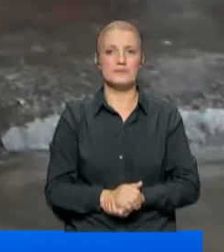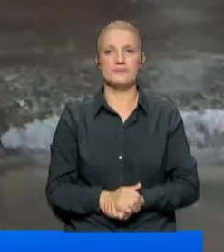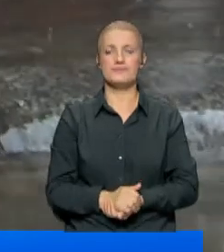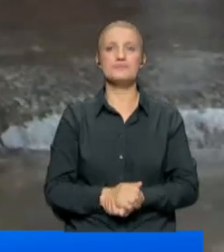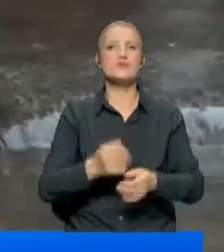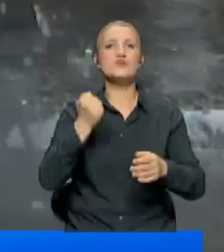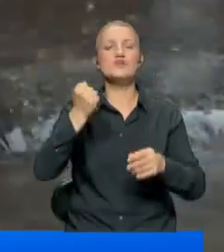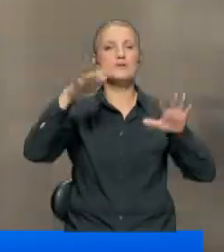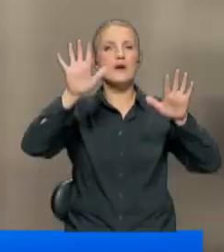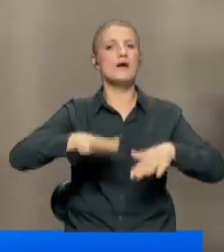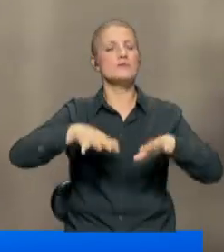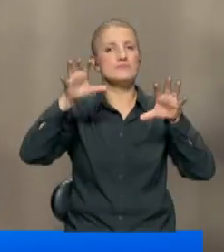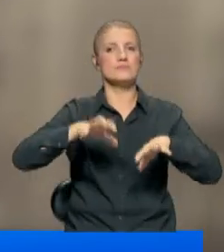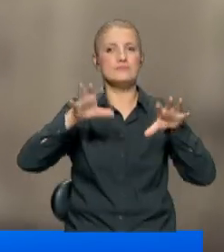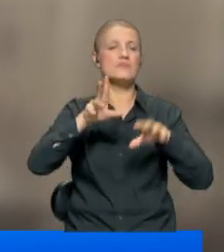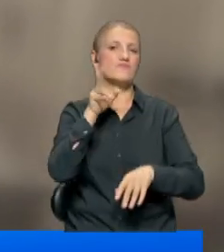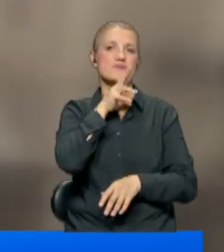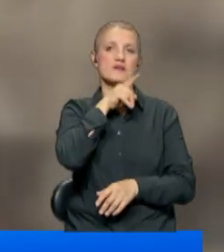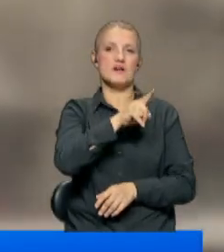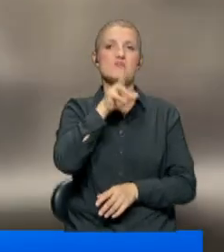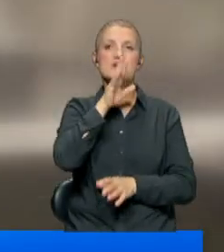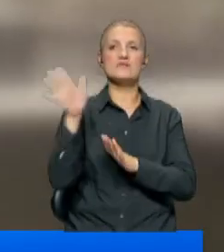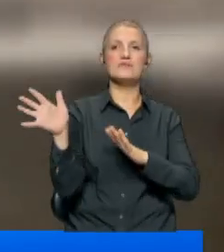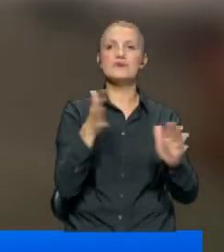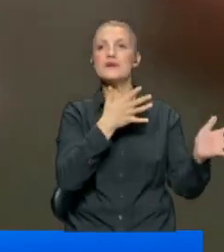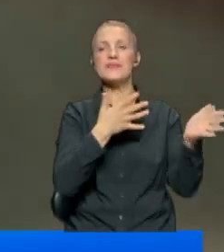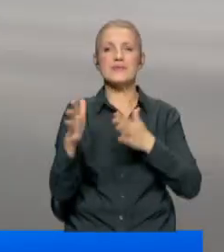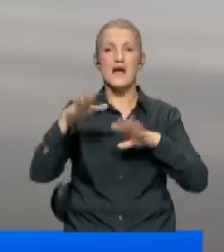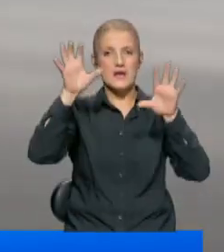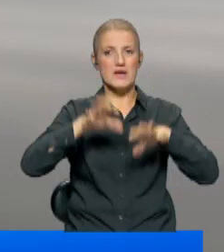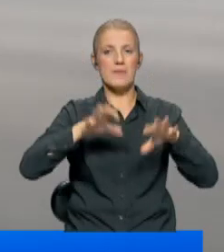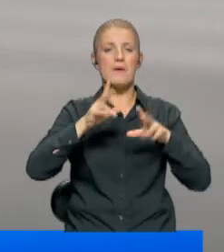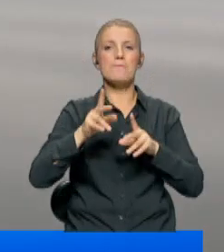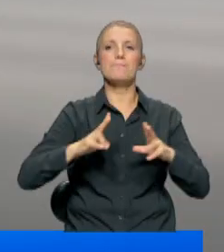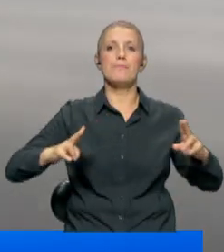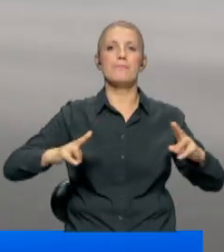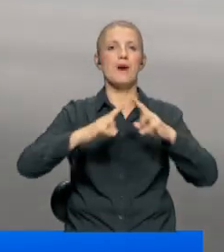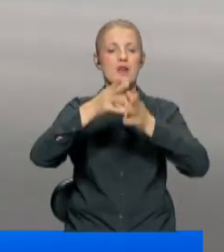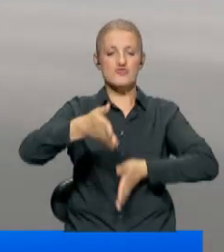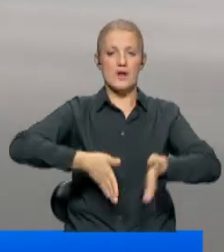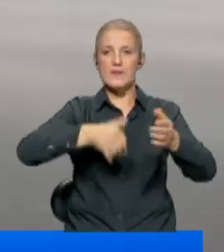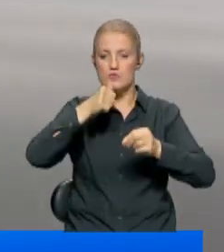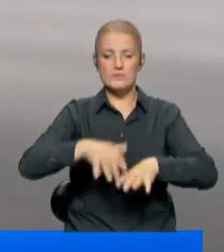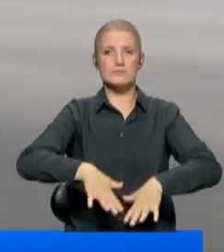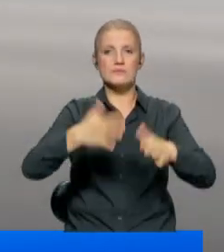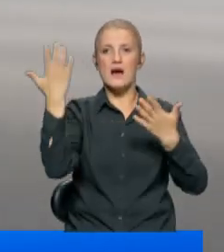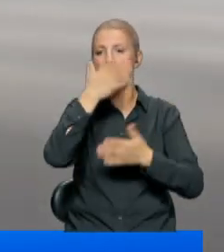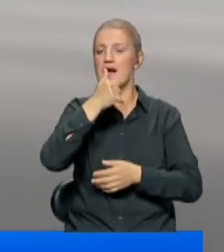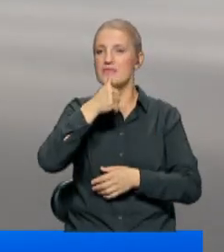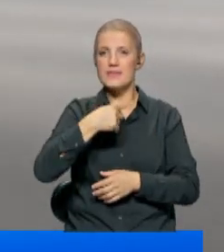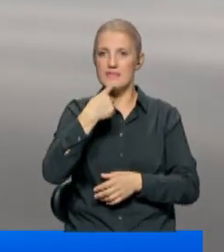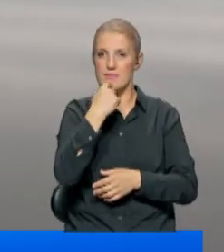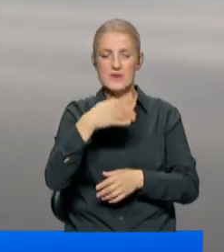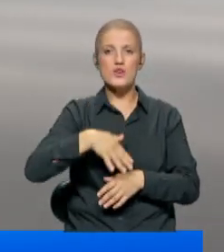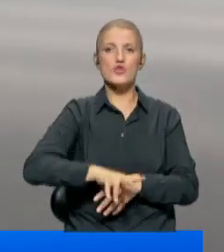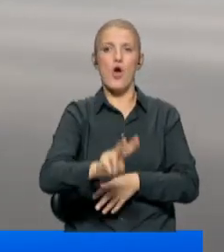bu şiddetli yağışların bir diğer adresi Fransa oldu fırtınanın eşlik ettiği sağanak yağış varis caddelerinin su altında bıraktı kara ve demiryolu